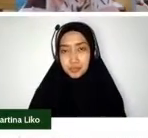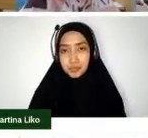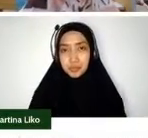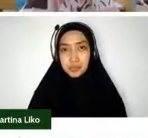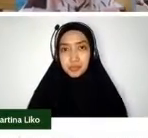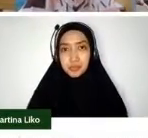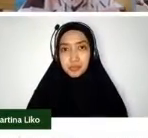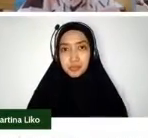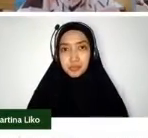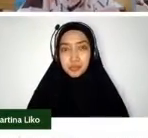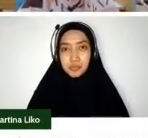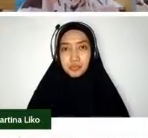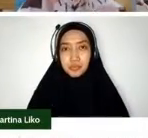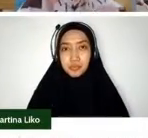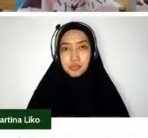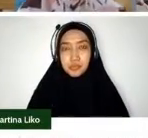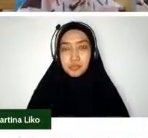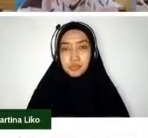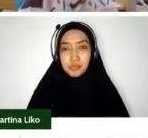menurut